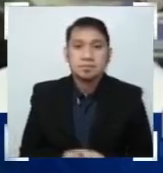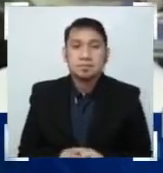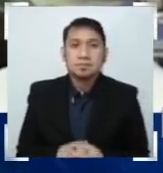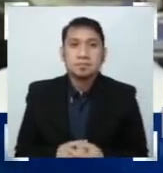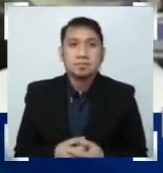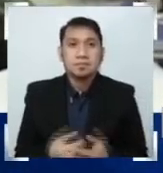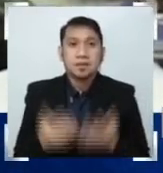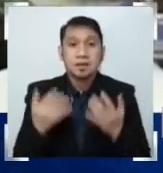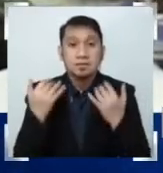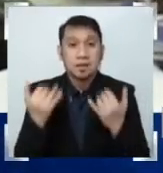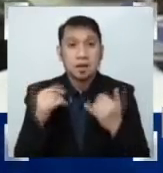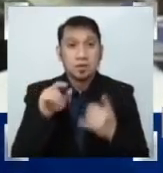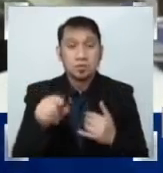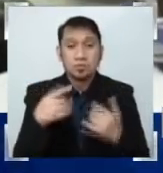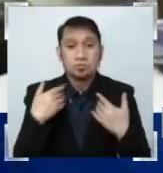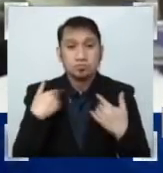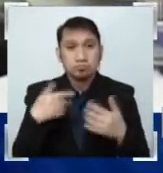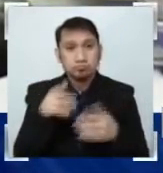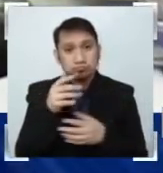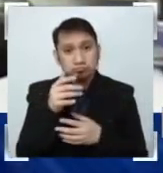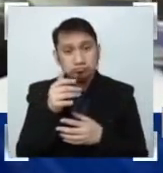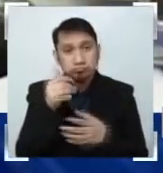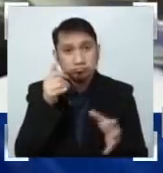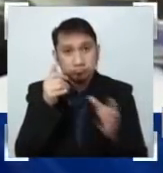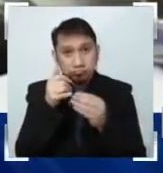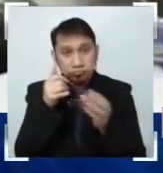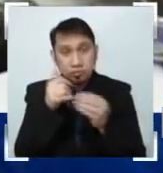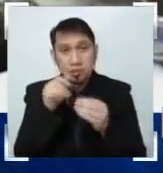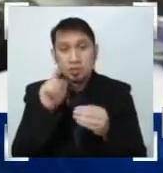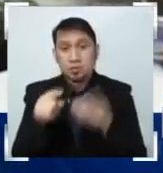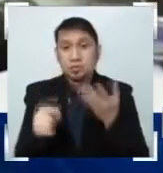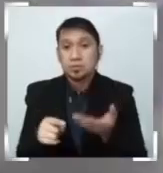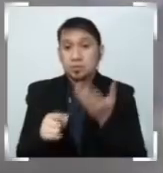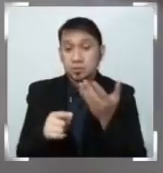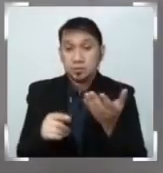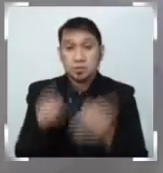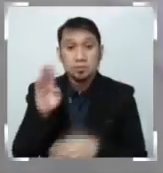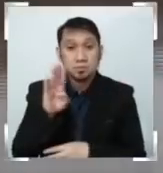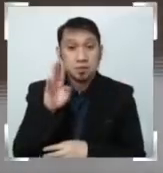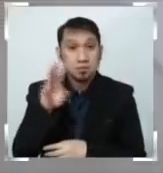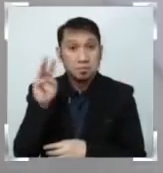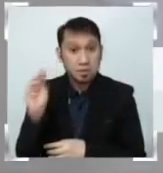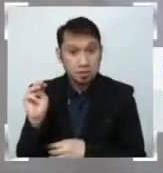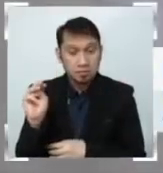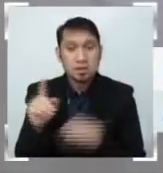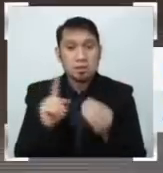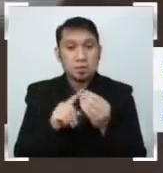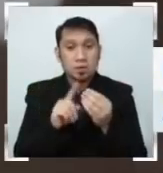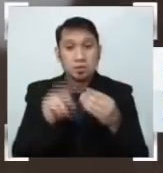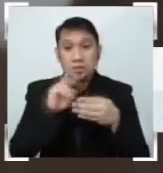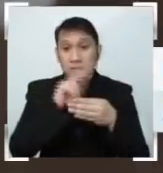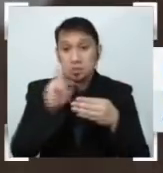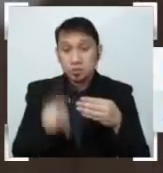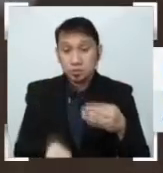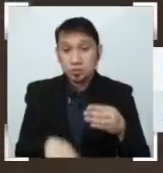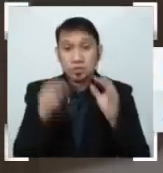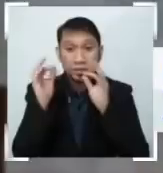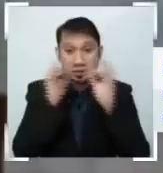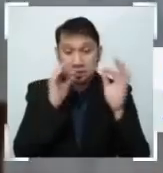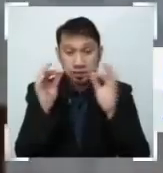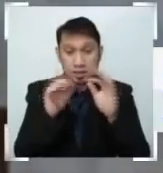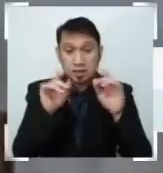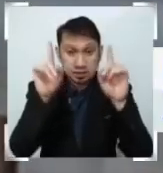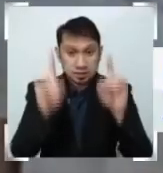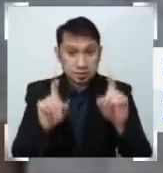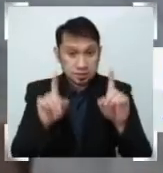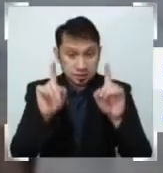Kuha ito habang sinusumite ng Chief of Staff ni dating Senator Bongbong Marcos ang resulta ng drug test ng presidential aspirant